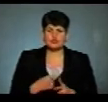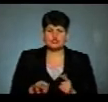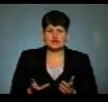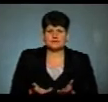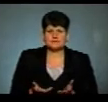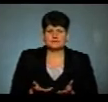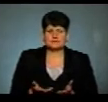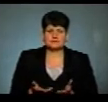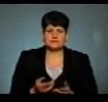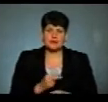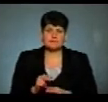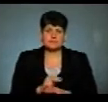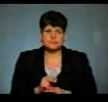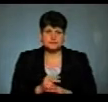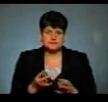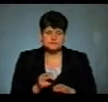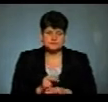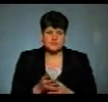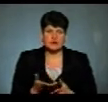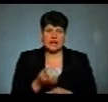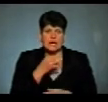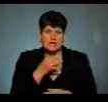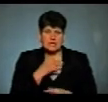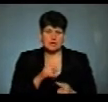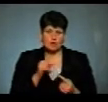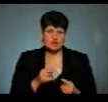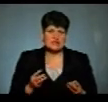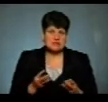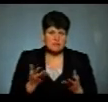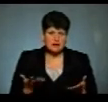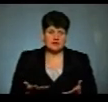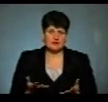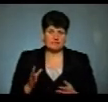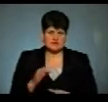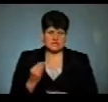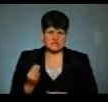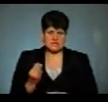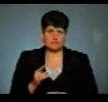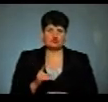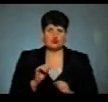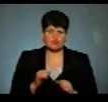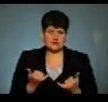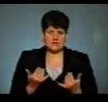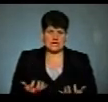таке медикаментозне лікування, якісь ліки протизапальні, тобто всіх, звісно, цікавить, що може зараз